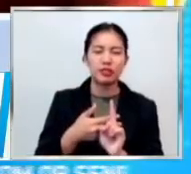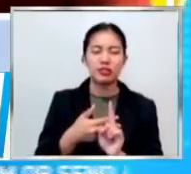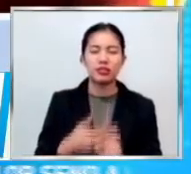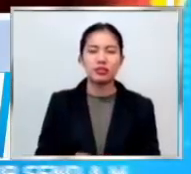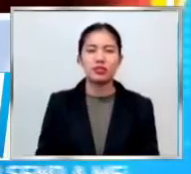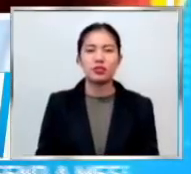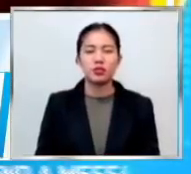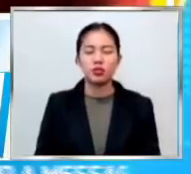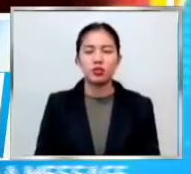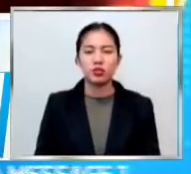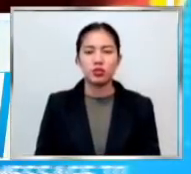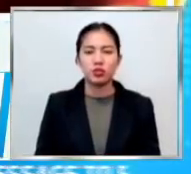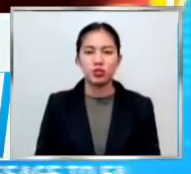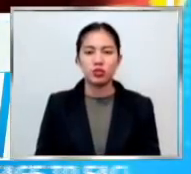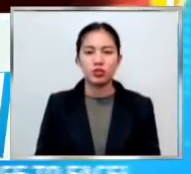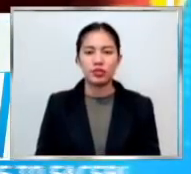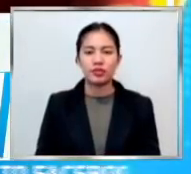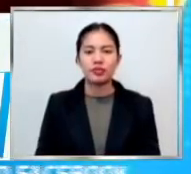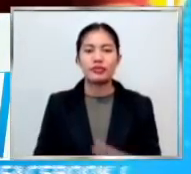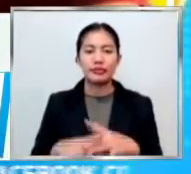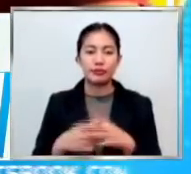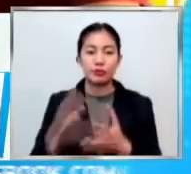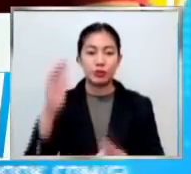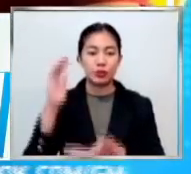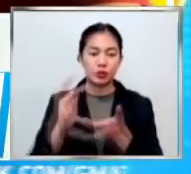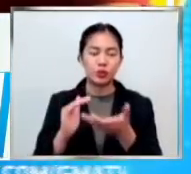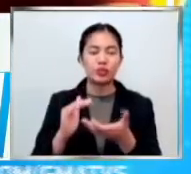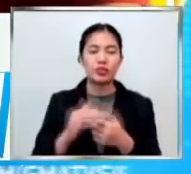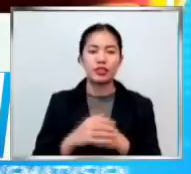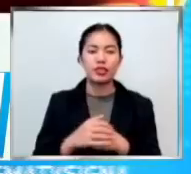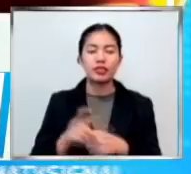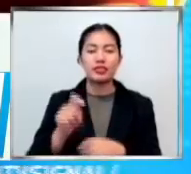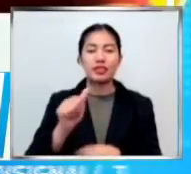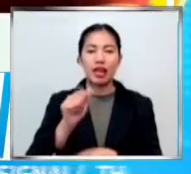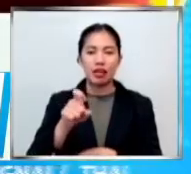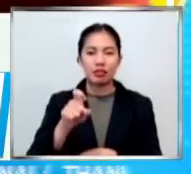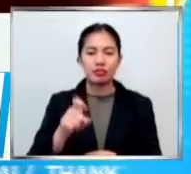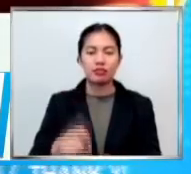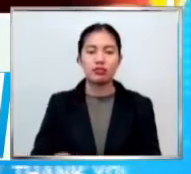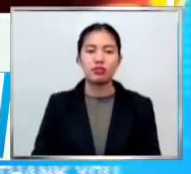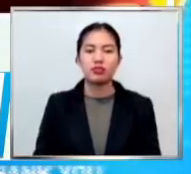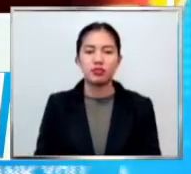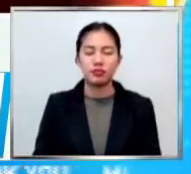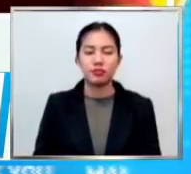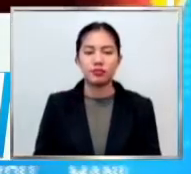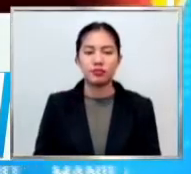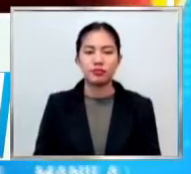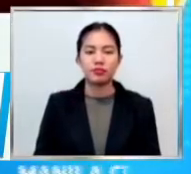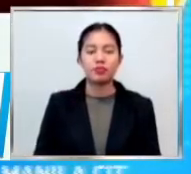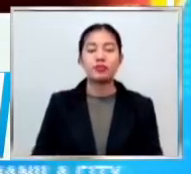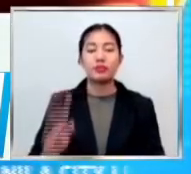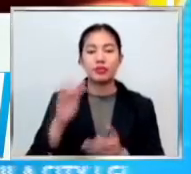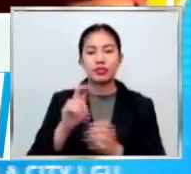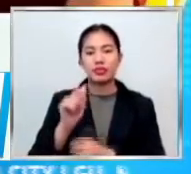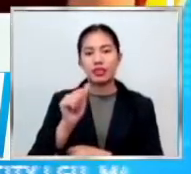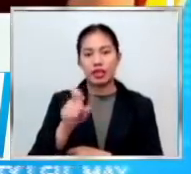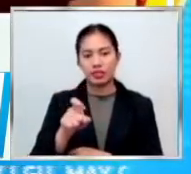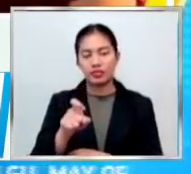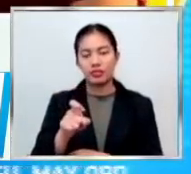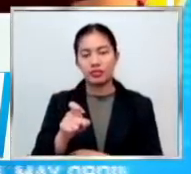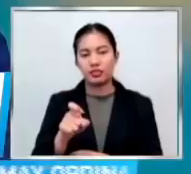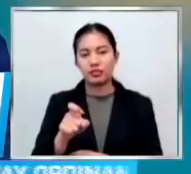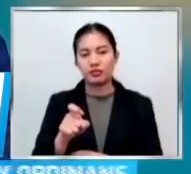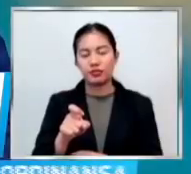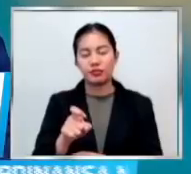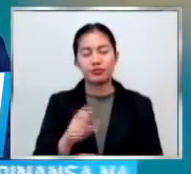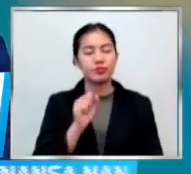i-implement yung reduction ng excise tax. No? Para ma-offset po. Bumaba pag planting season. Okay. Kumusta naman